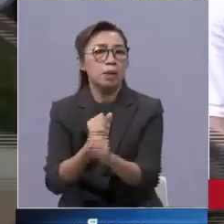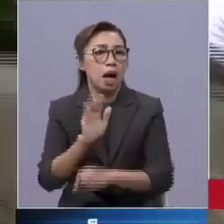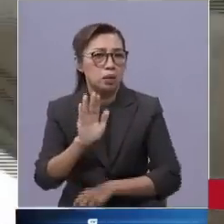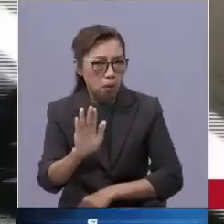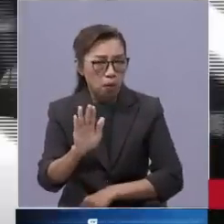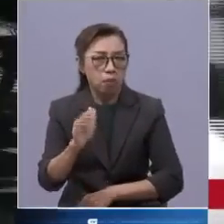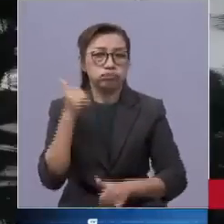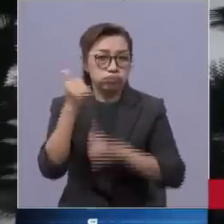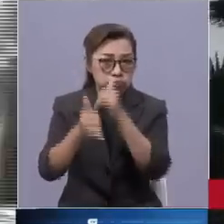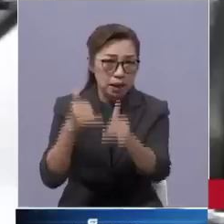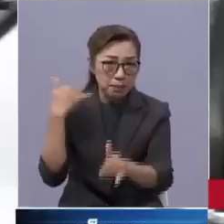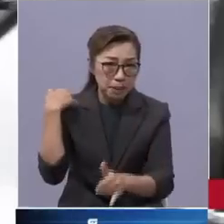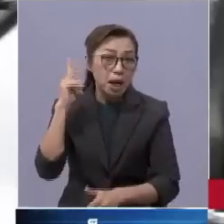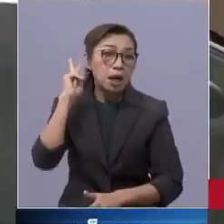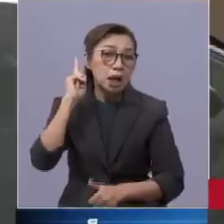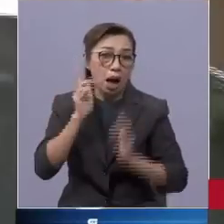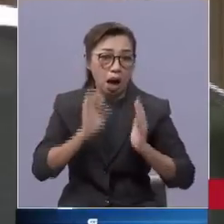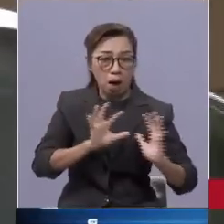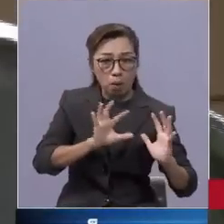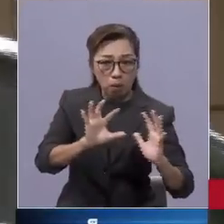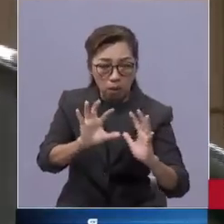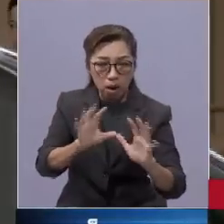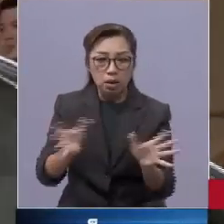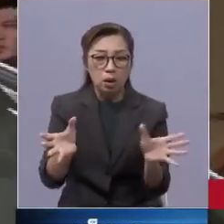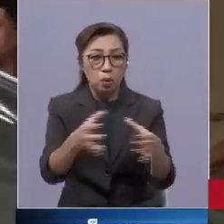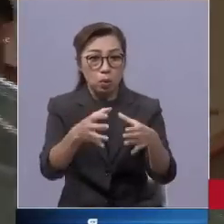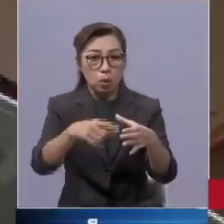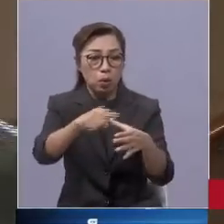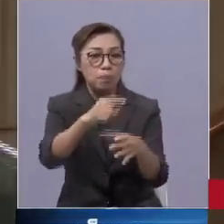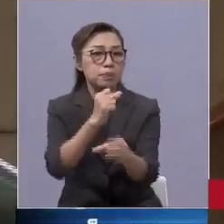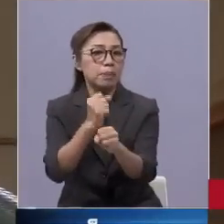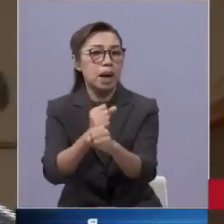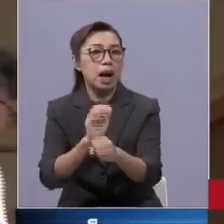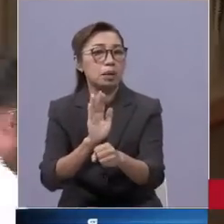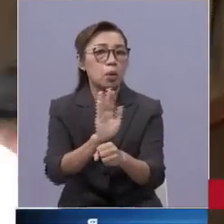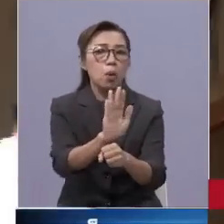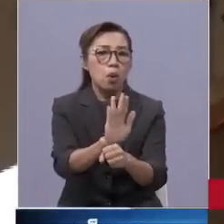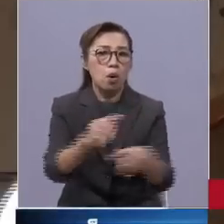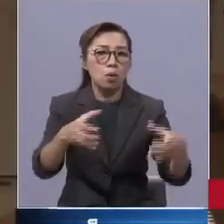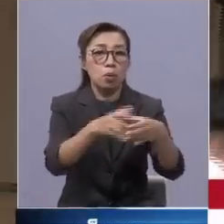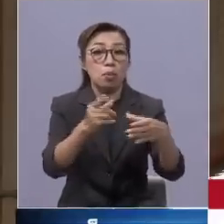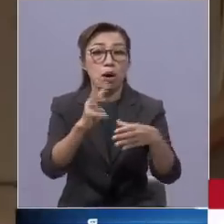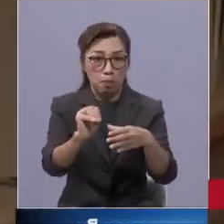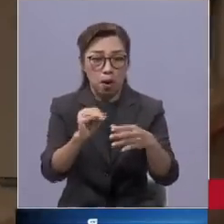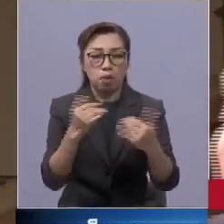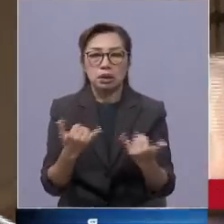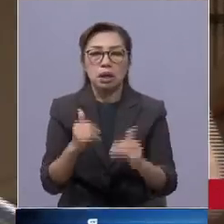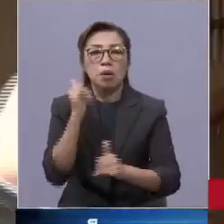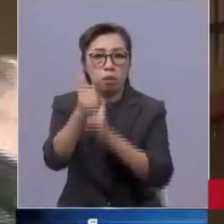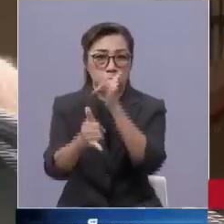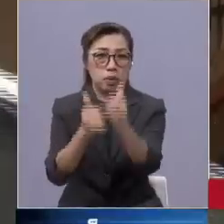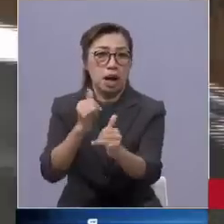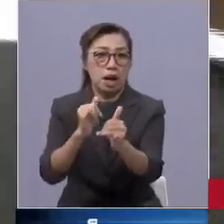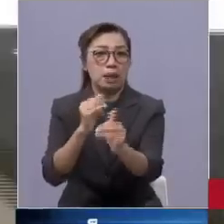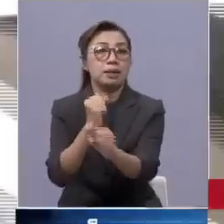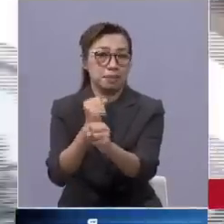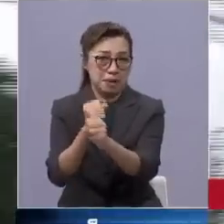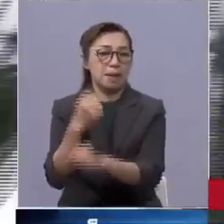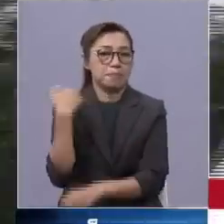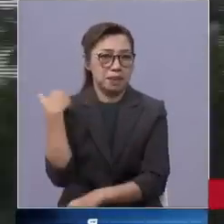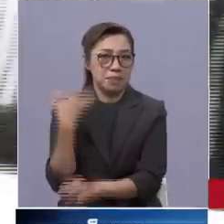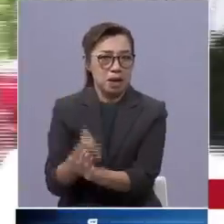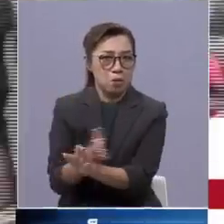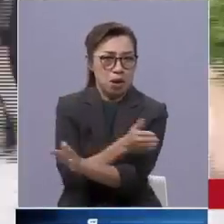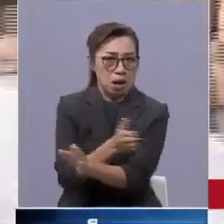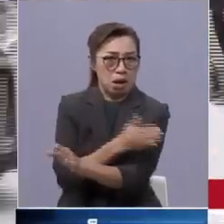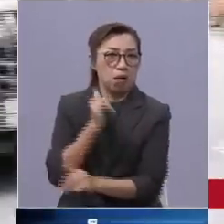าลเจ้าหน้าที่สื่อมวลชนรวมถึงคณะทำงานของคณะรัฐมนตรีทยอยเดินทางเข้ามาปฏิบัติงานที่ทำเนียบรัฐบาลกันก่อนเวลา